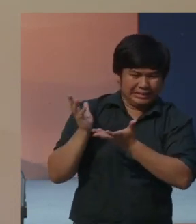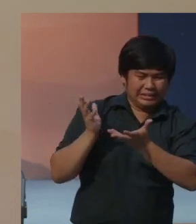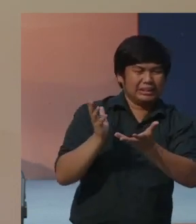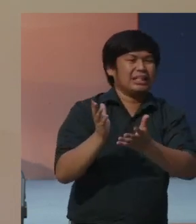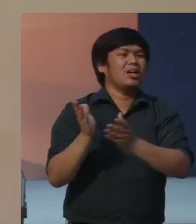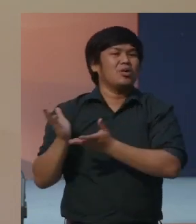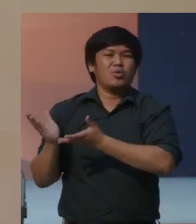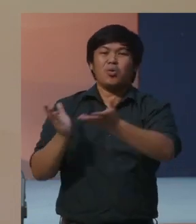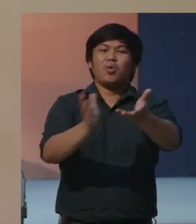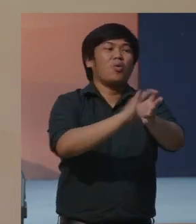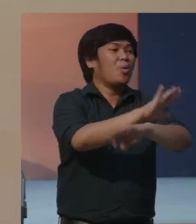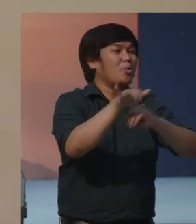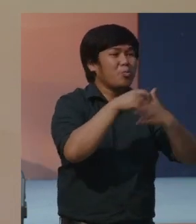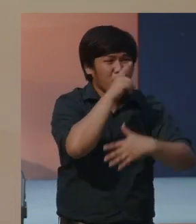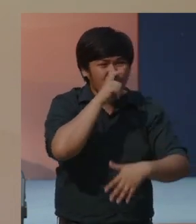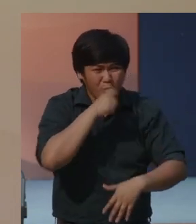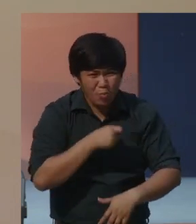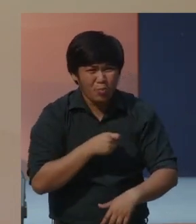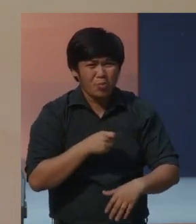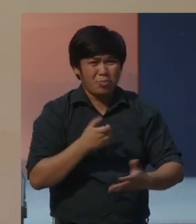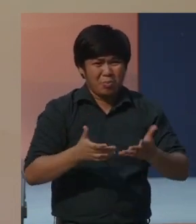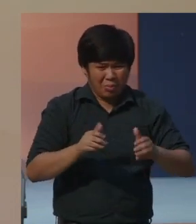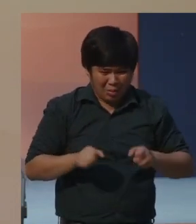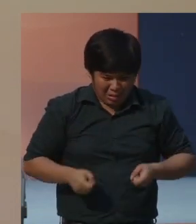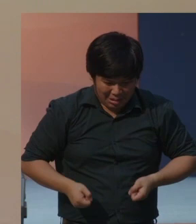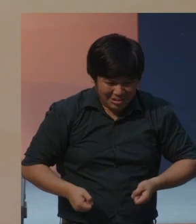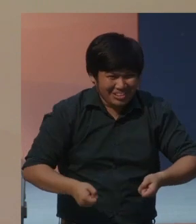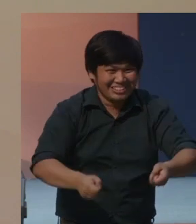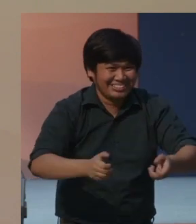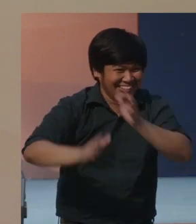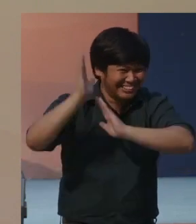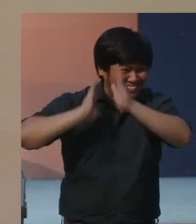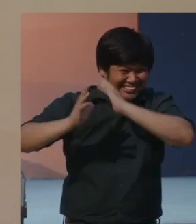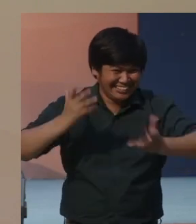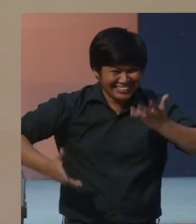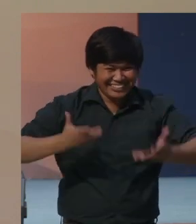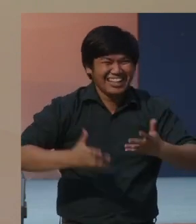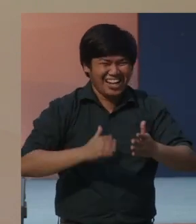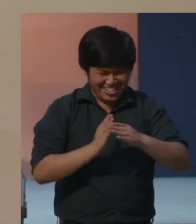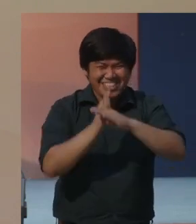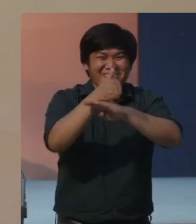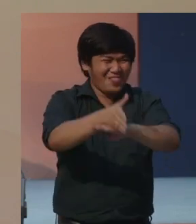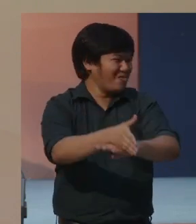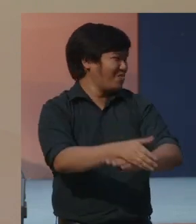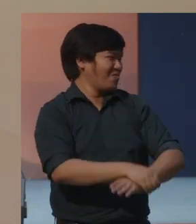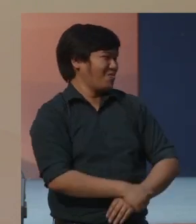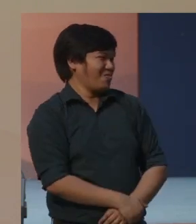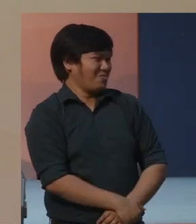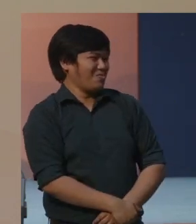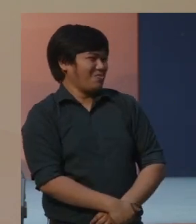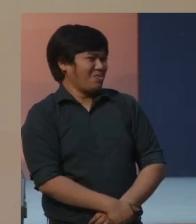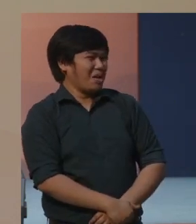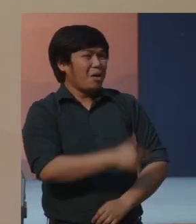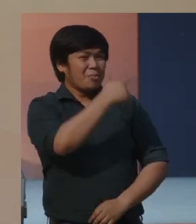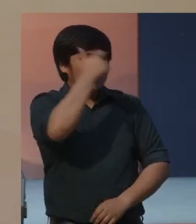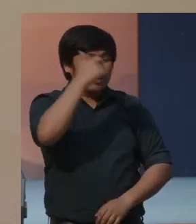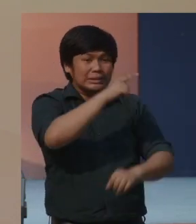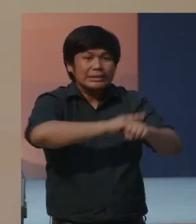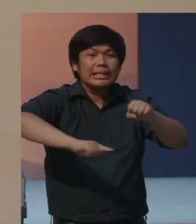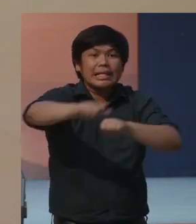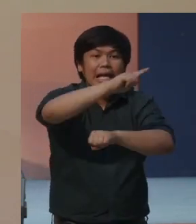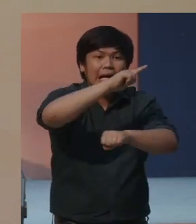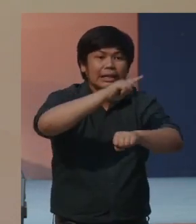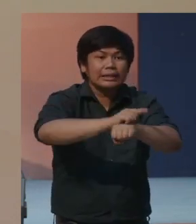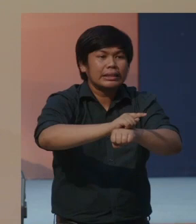mga elderly siguro, na medyo mahina na, lahat sila ay nakatawid. Dahil biglang